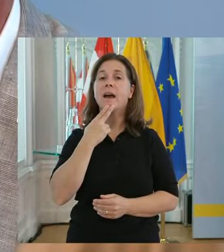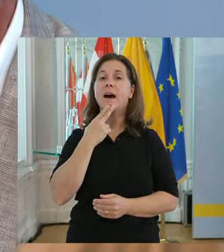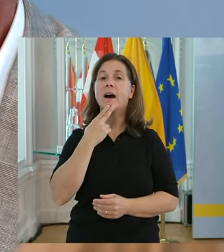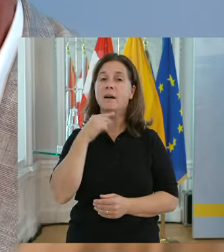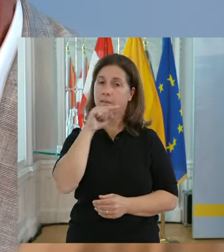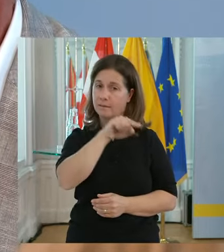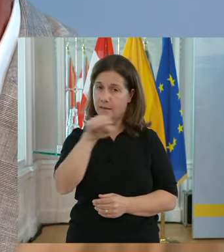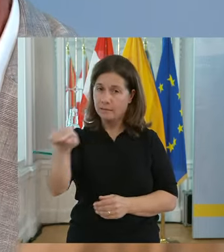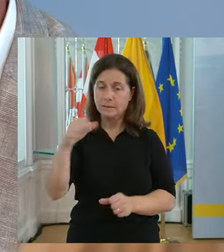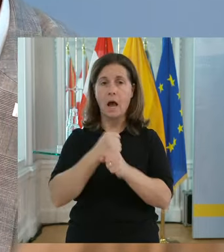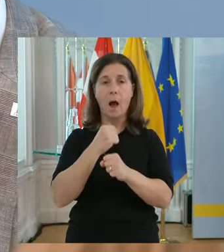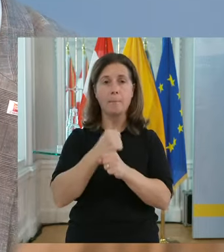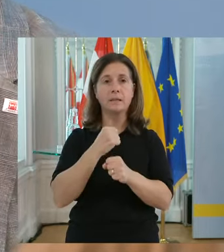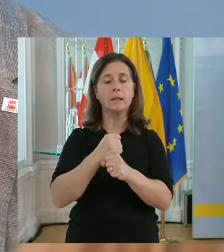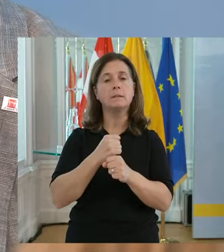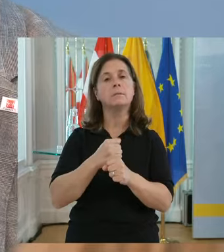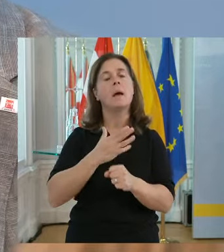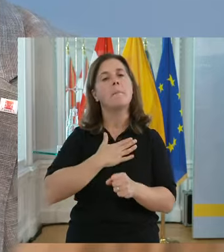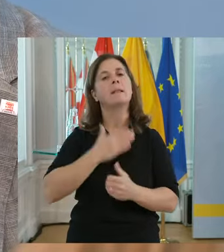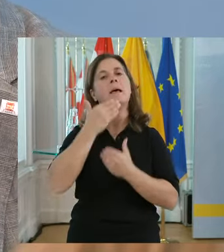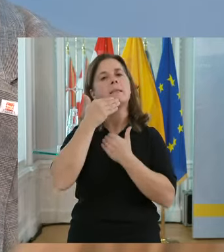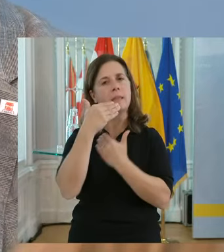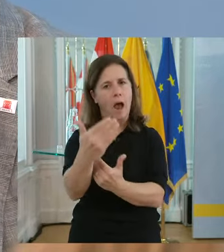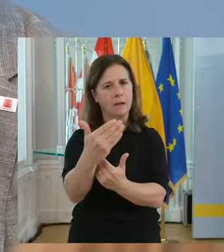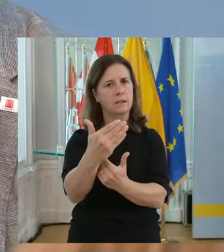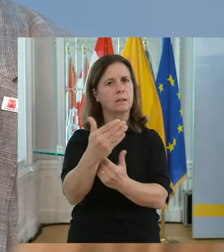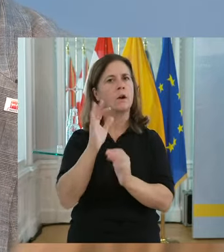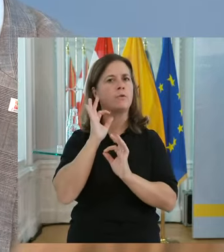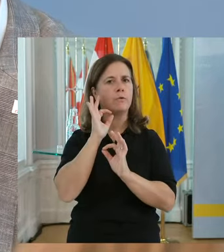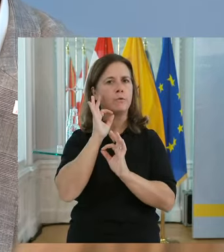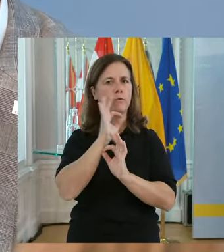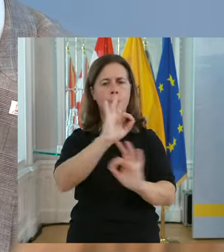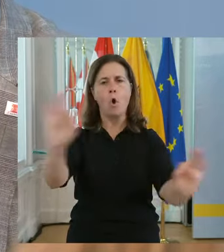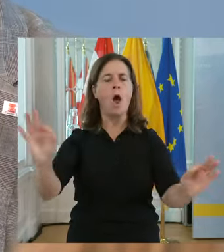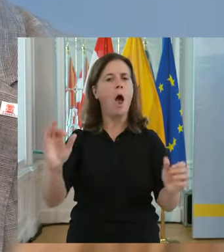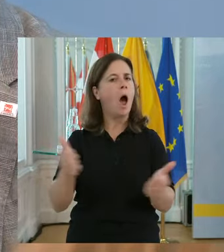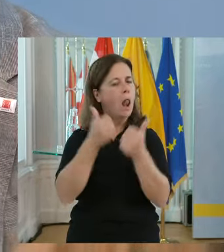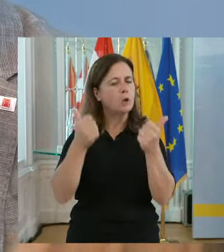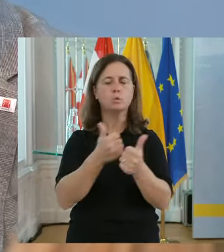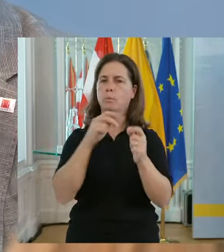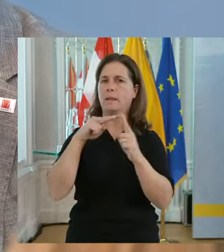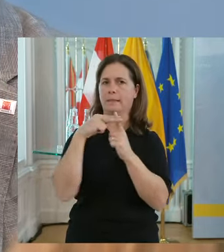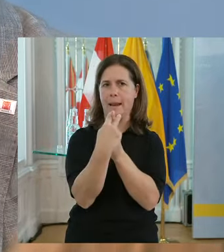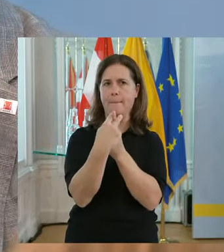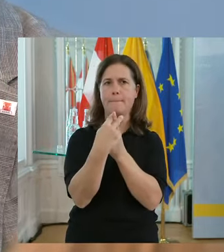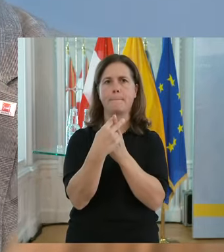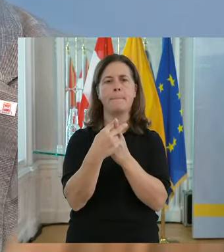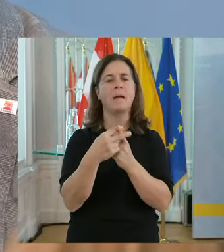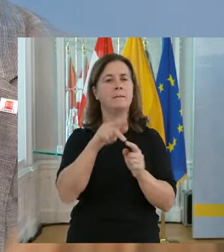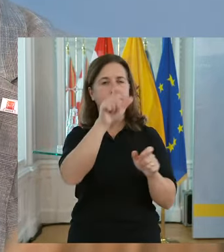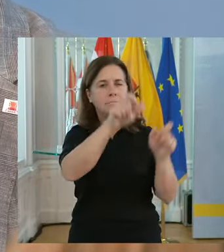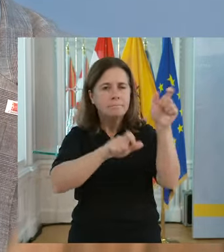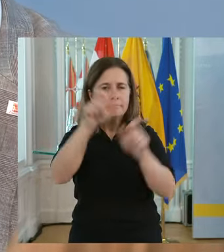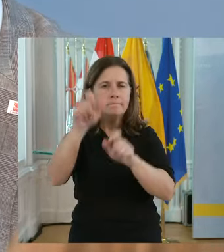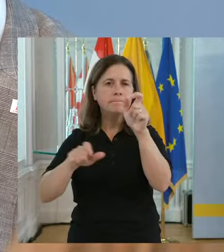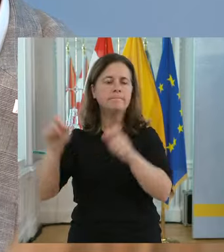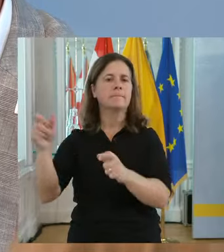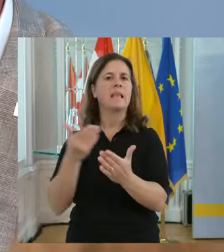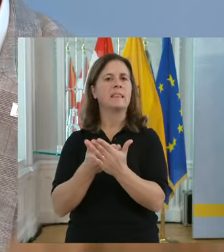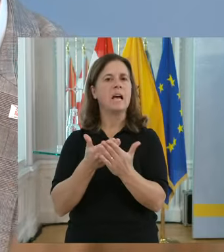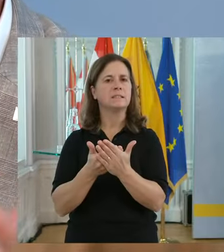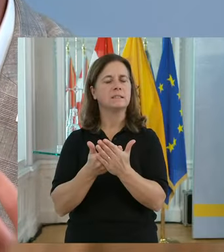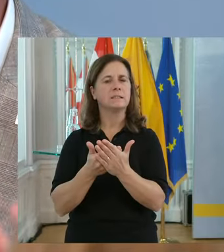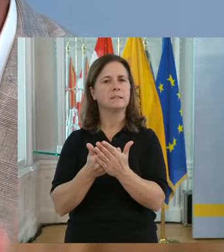die das machen, ja, spreche ich hier meinen Dank dafür aus. Ihr seid alle ein super Team. Ihr seid diejenigen, die das,